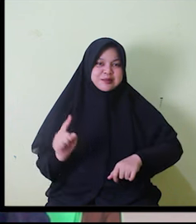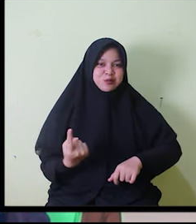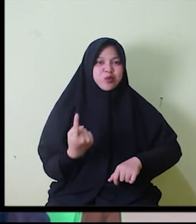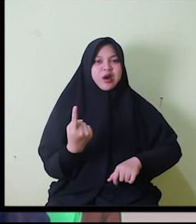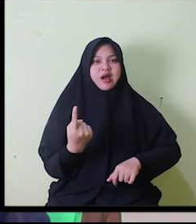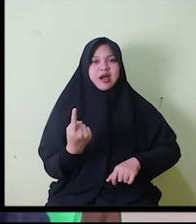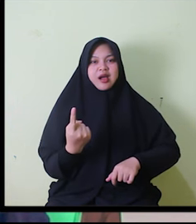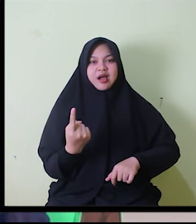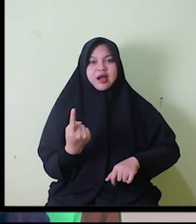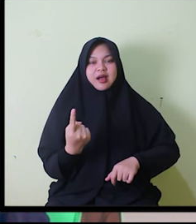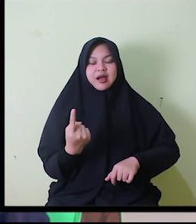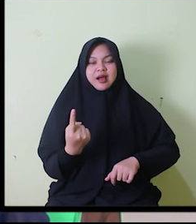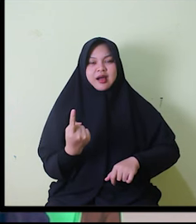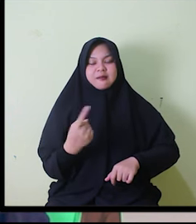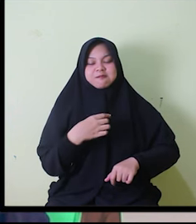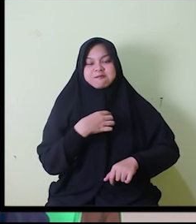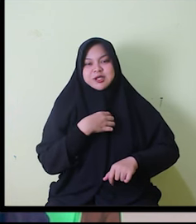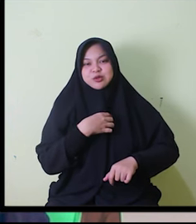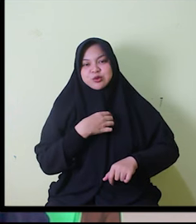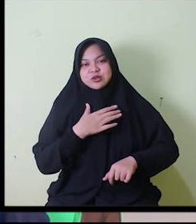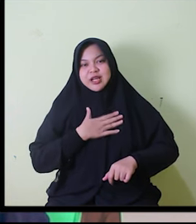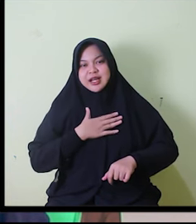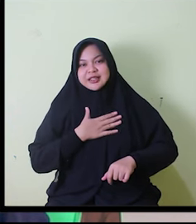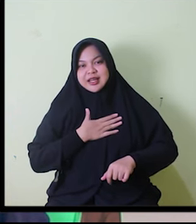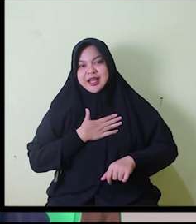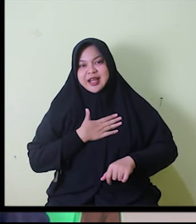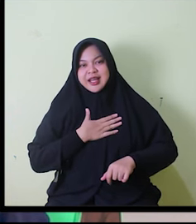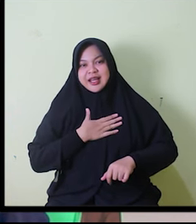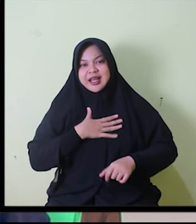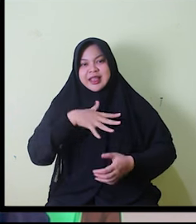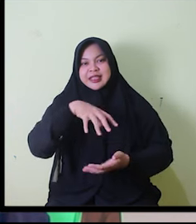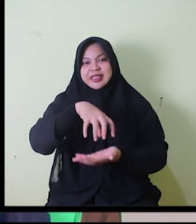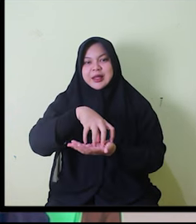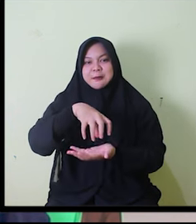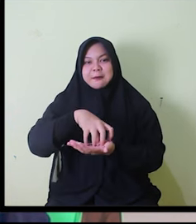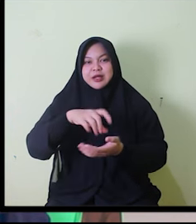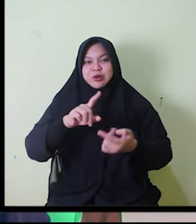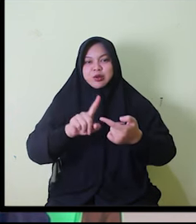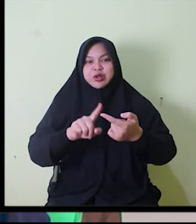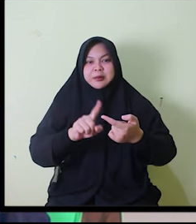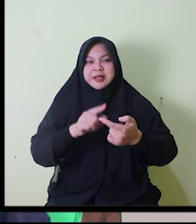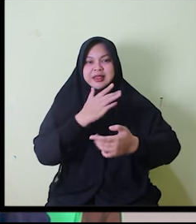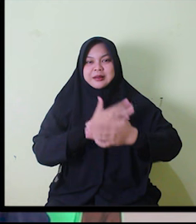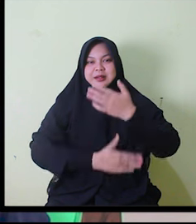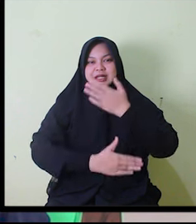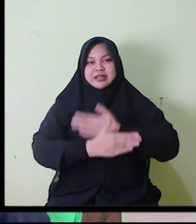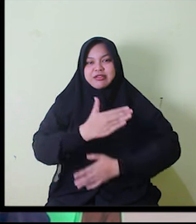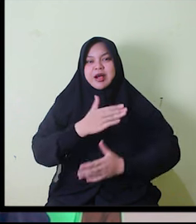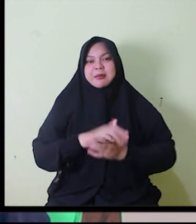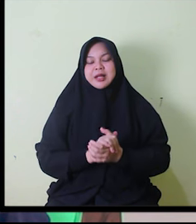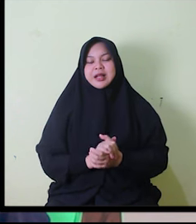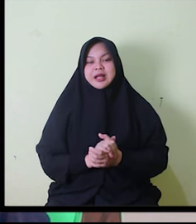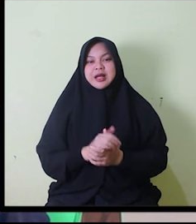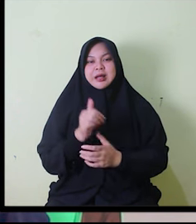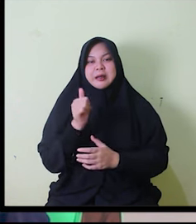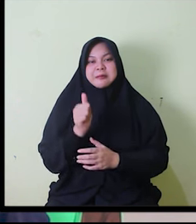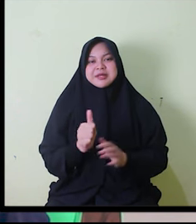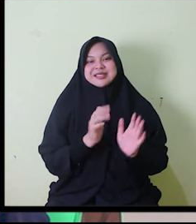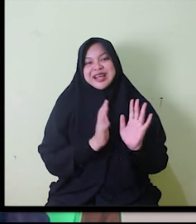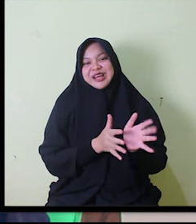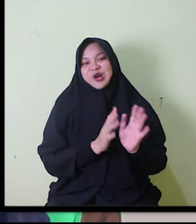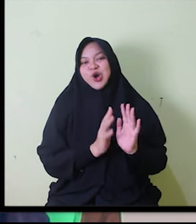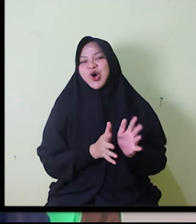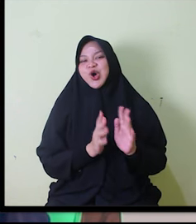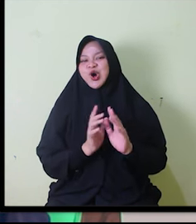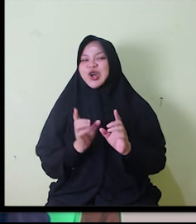Ee menurut saya sebuah tempat bagi teman-teman di fabel untuk bisa bisa nongkrong diskusi